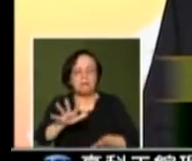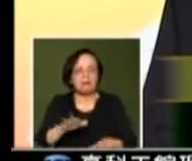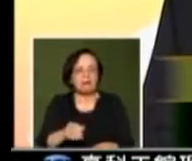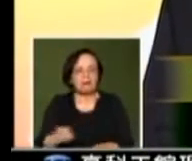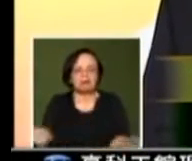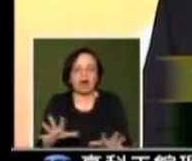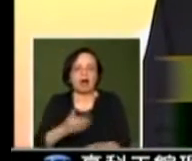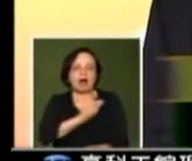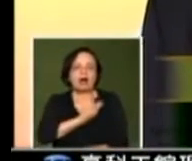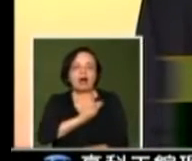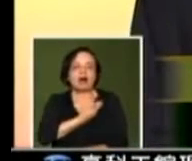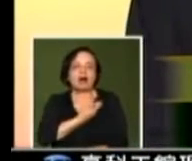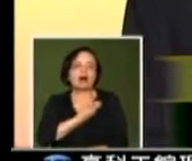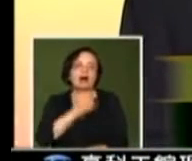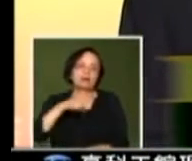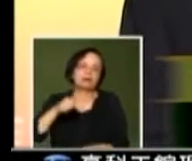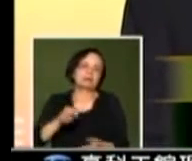吼。所以伫这个